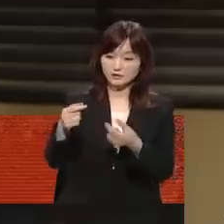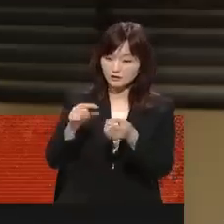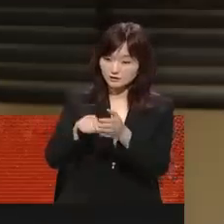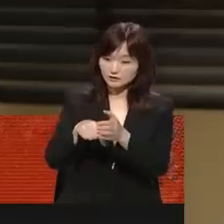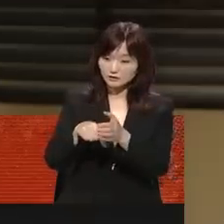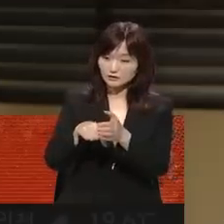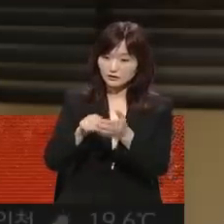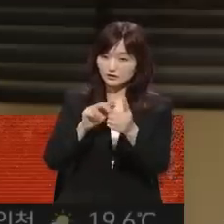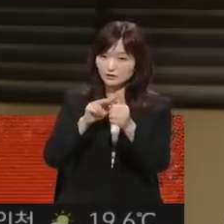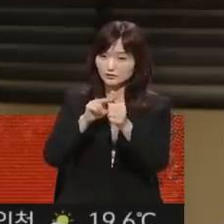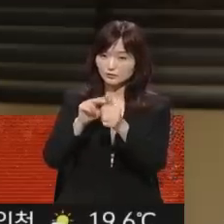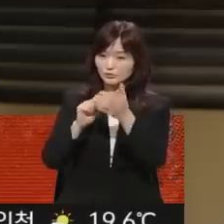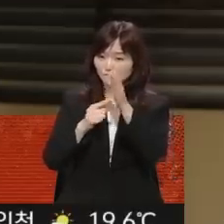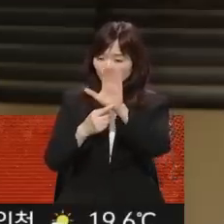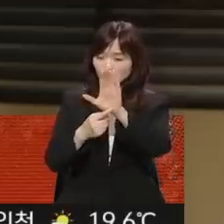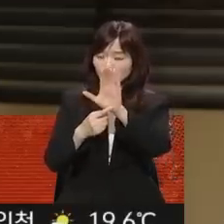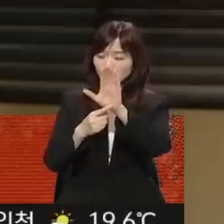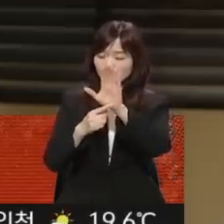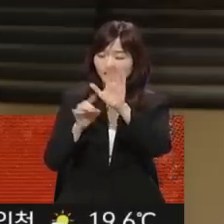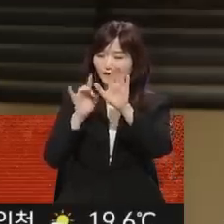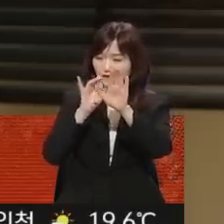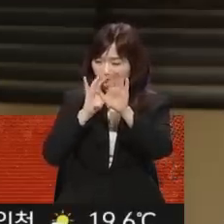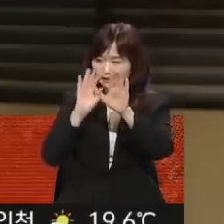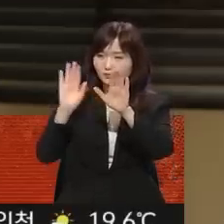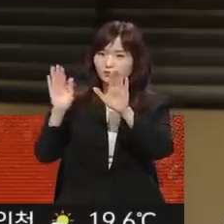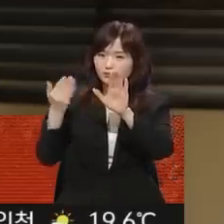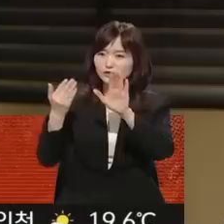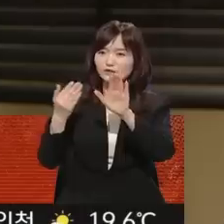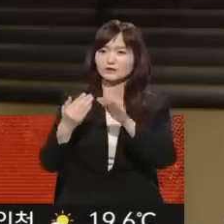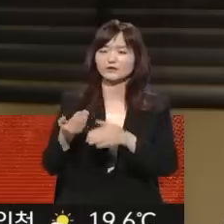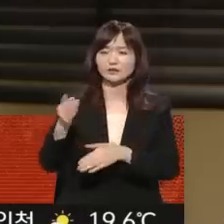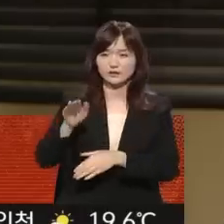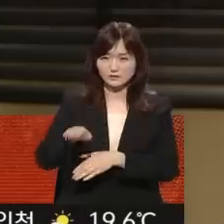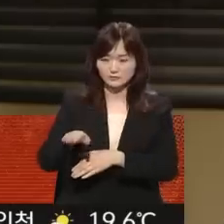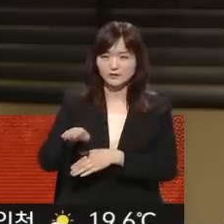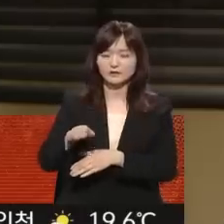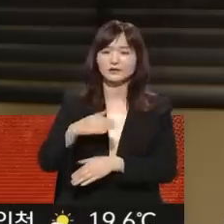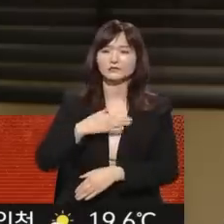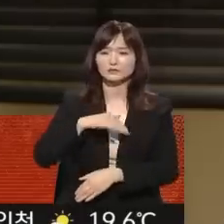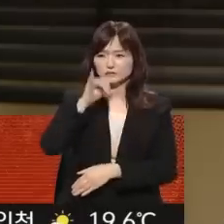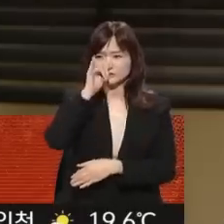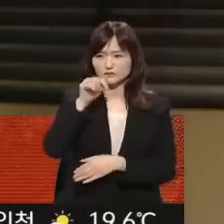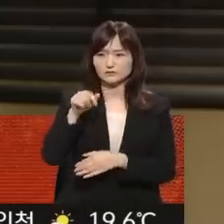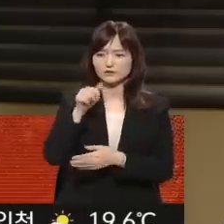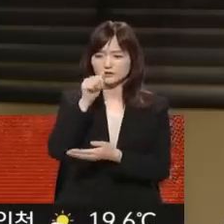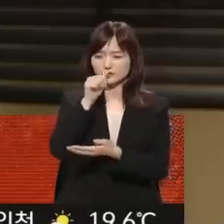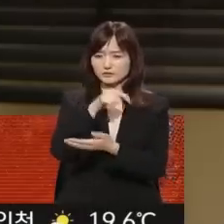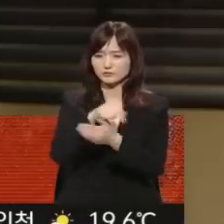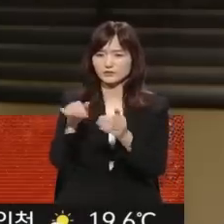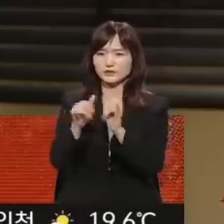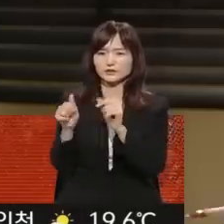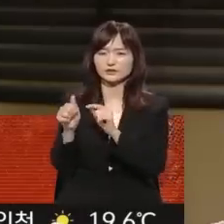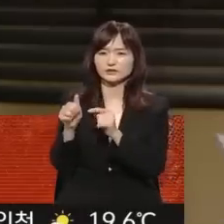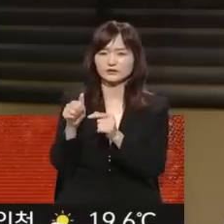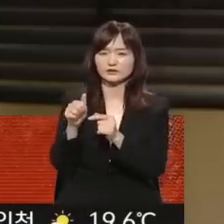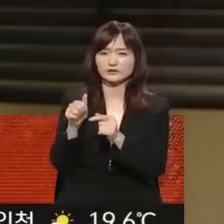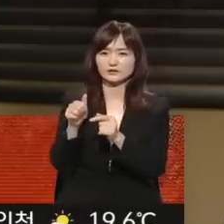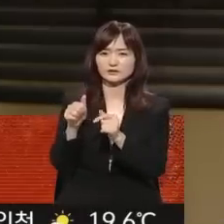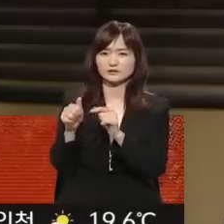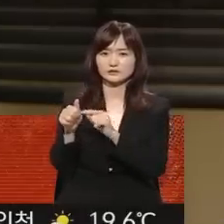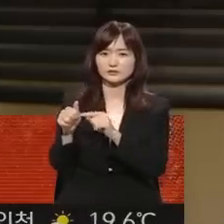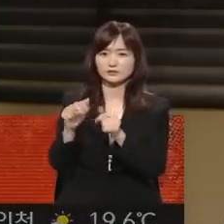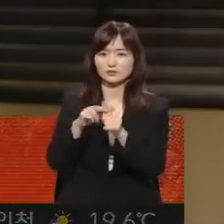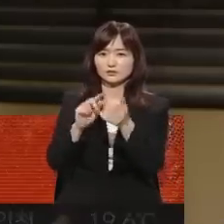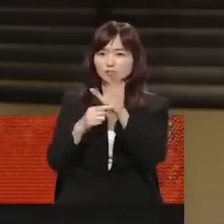될 정도가 돼야 되는데 이런 사람 신상공회라는 누구를 하나요 아까 마찬가지입니다 아까 강남역 강남 한복판에서